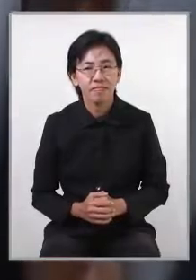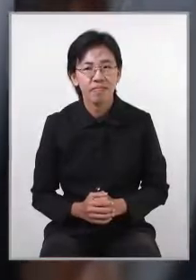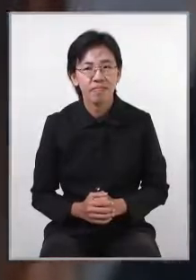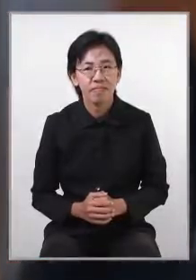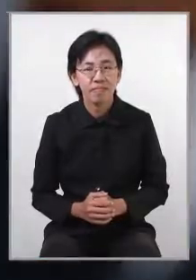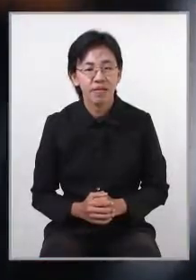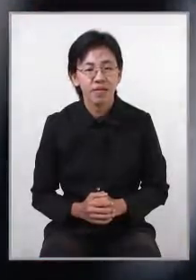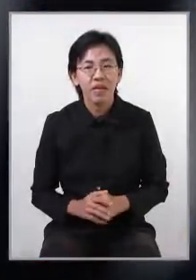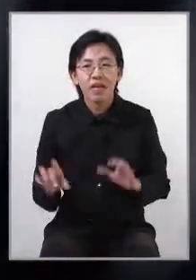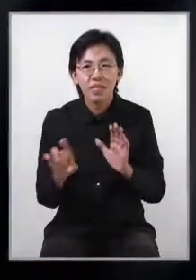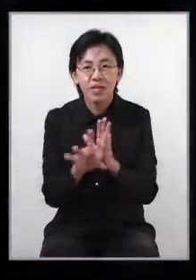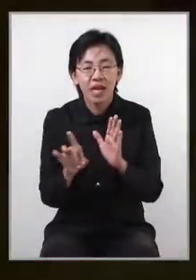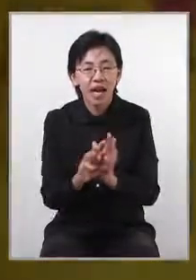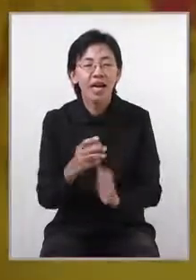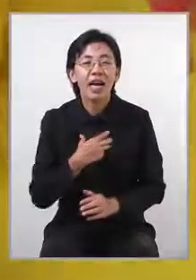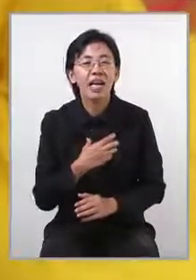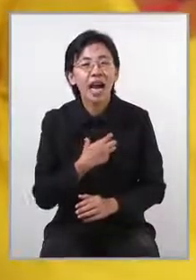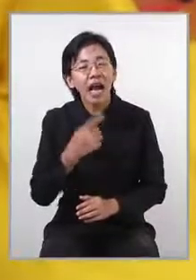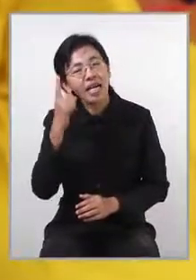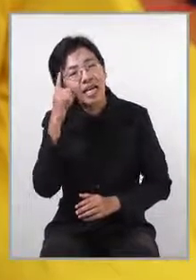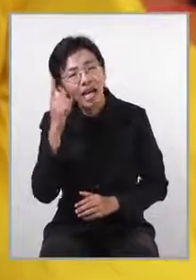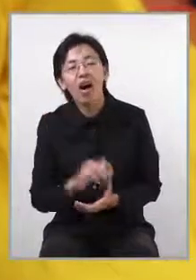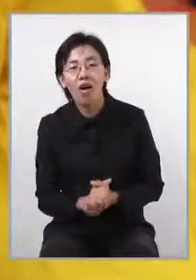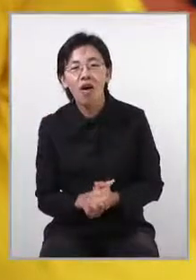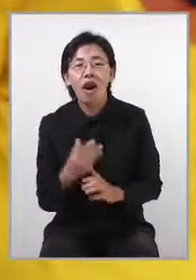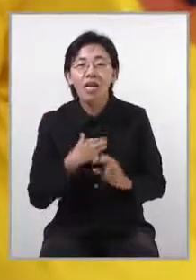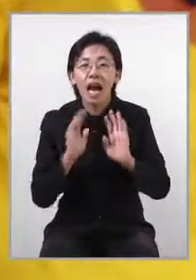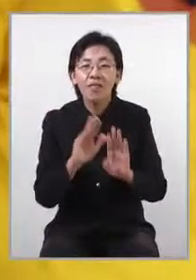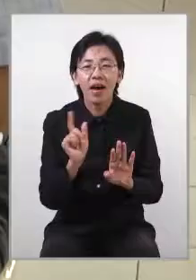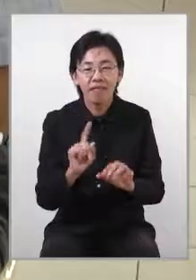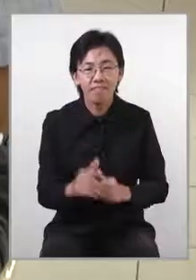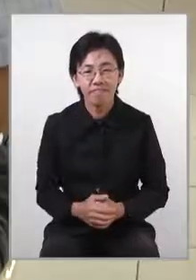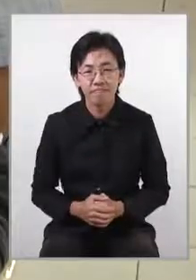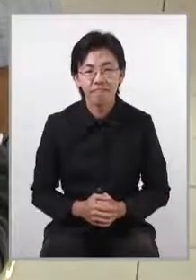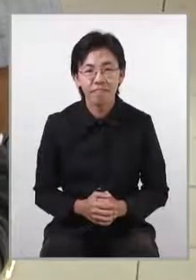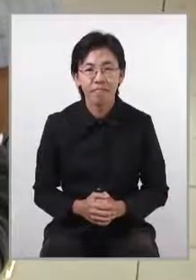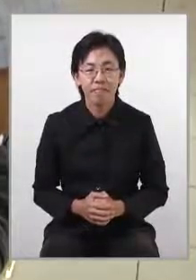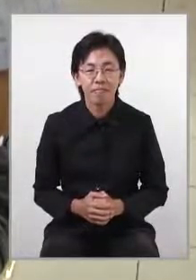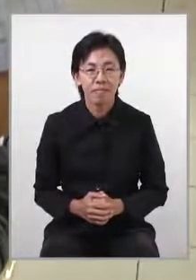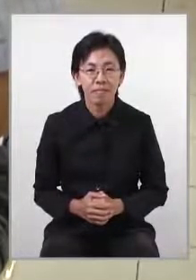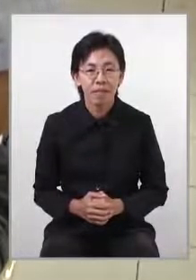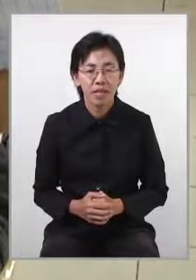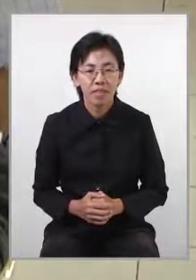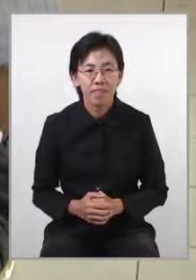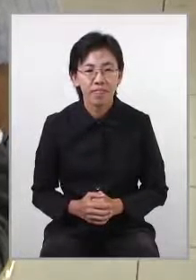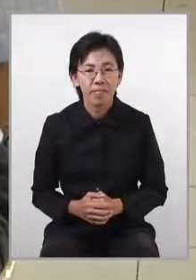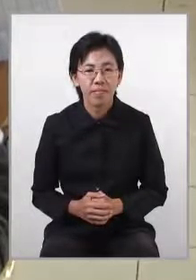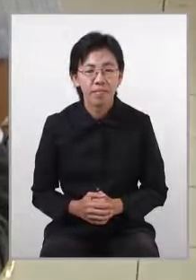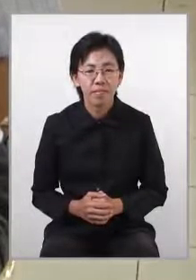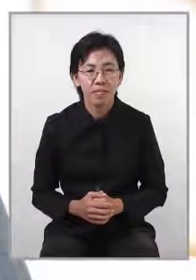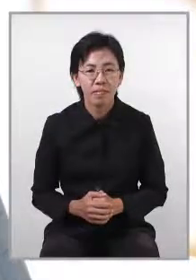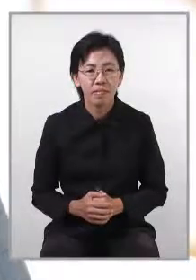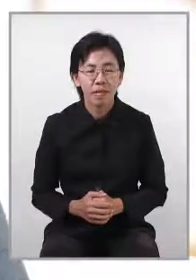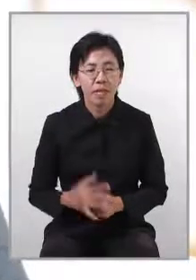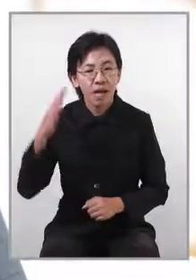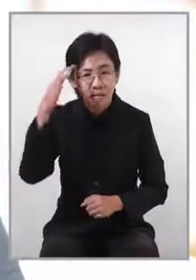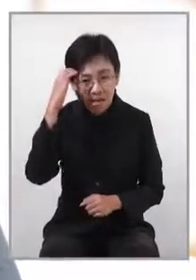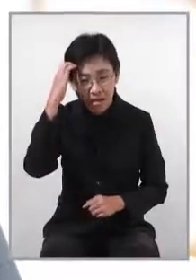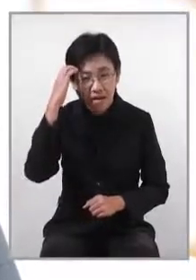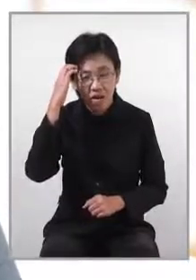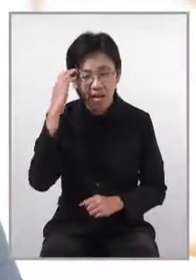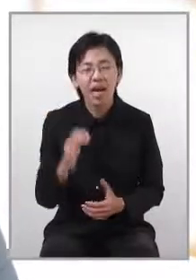ท้ายที่สุดนี้นะครับอยากให้คุณพ่อฝากอะไรถึงคุณผู้ชมทางบ้านสักนิดหนึ่งครับ ครับเด็กพิการทางด้านสติปัญญานะครับอย่าไปคิ